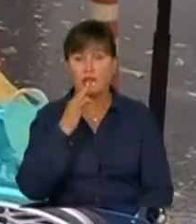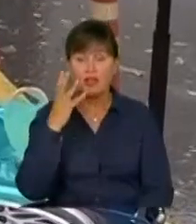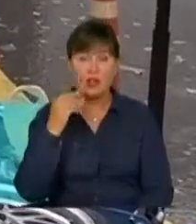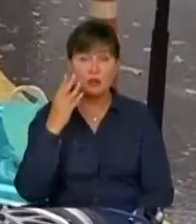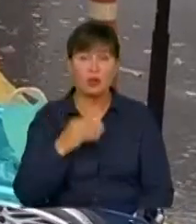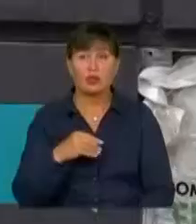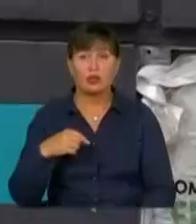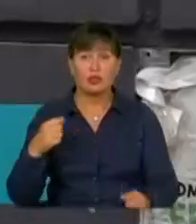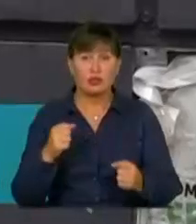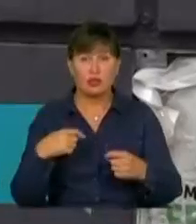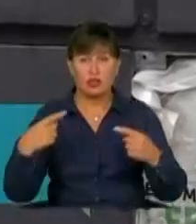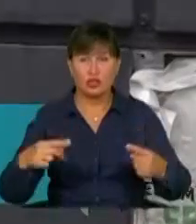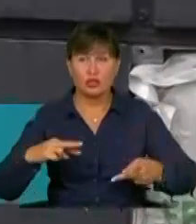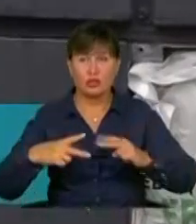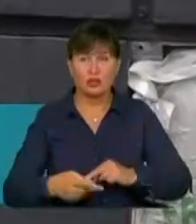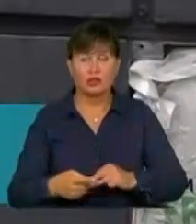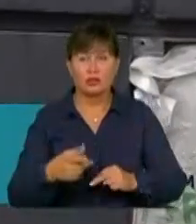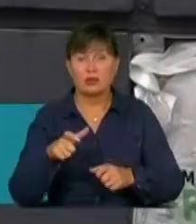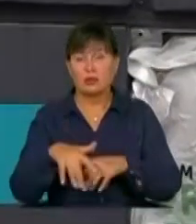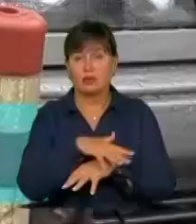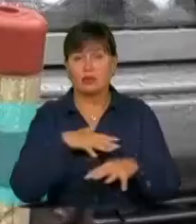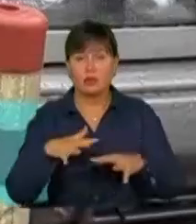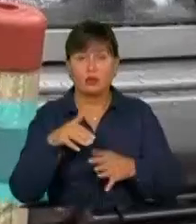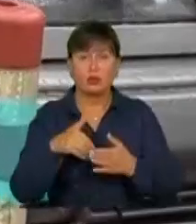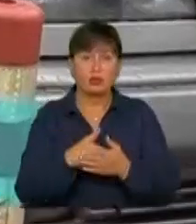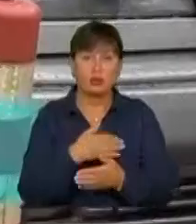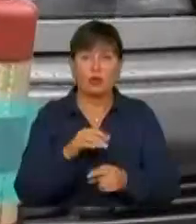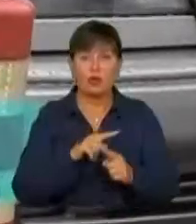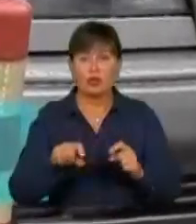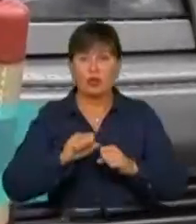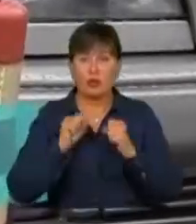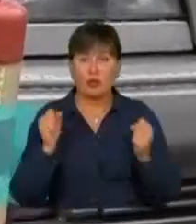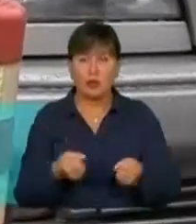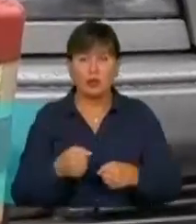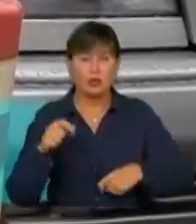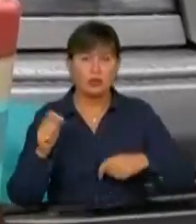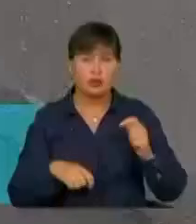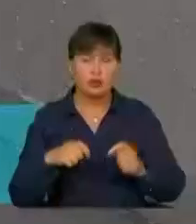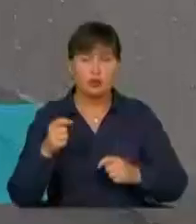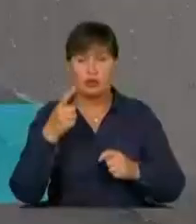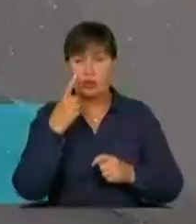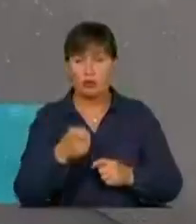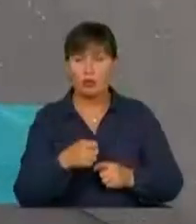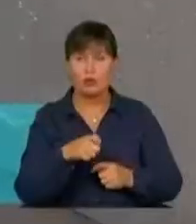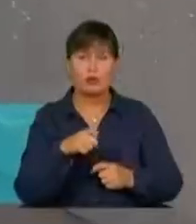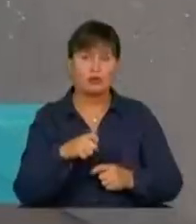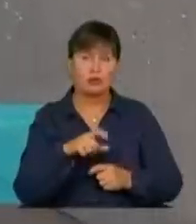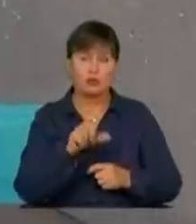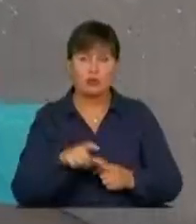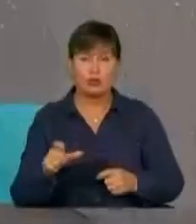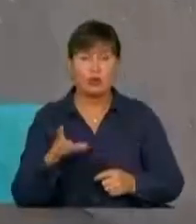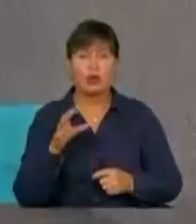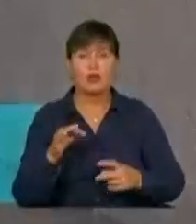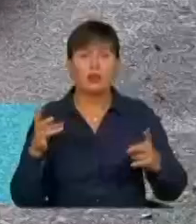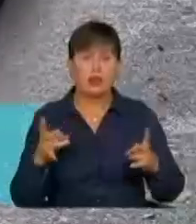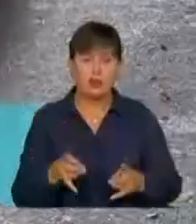алматинских шиномонтажках буквально не протолкнуться. Новости о резком похолодании и проливной дождь напомнили городским автолюбителям о